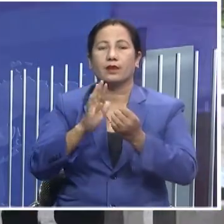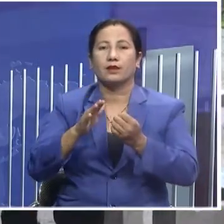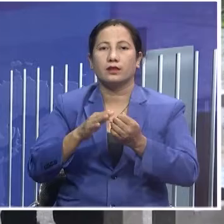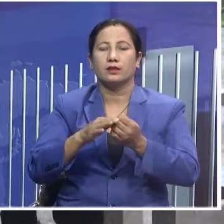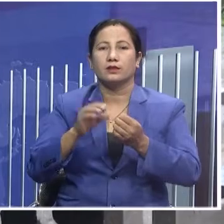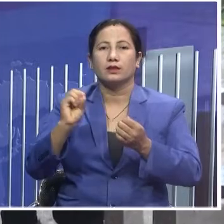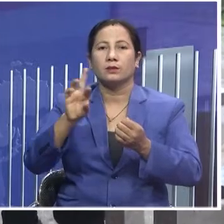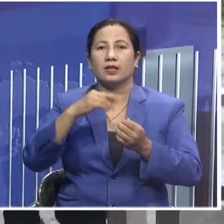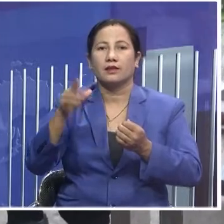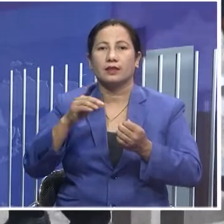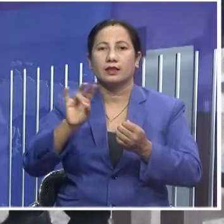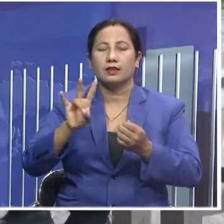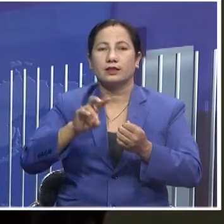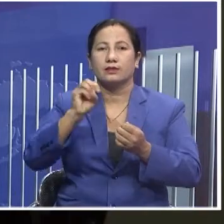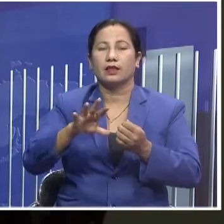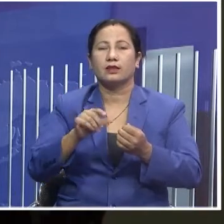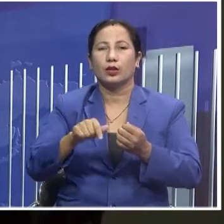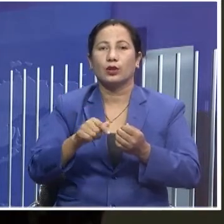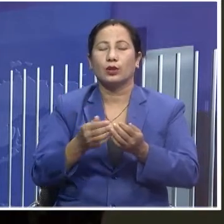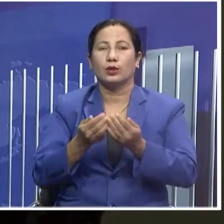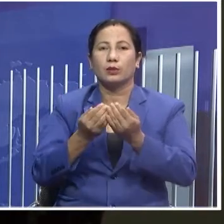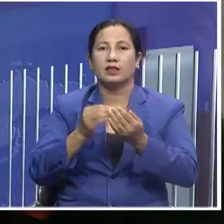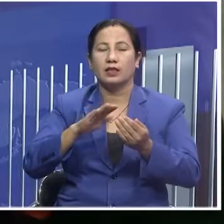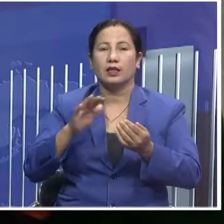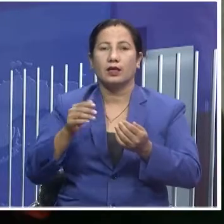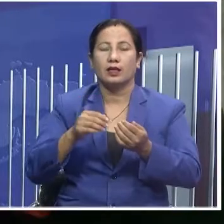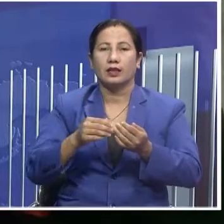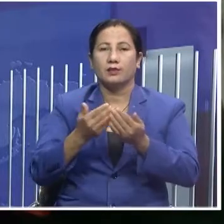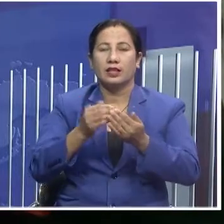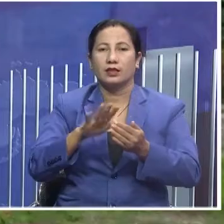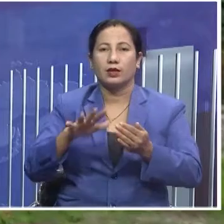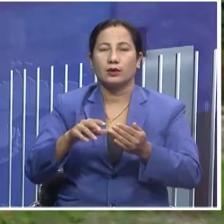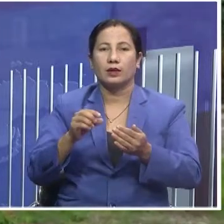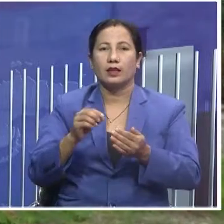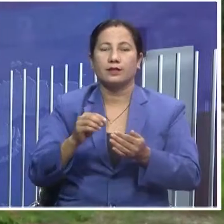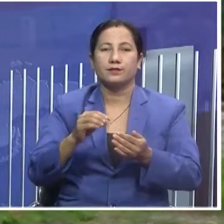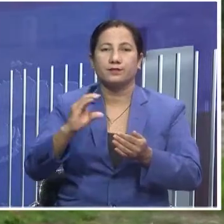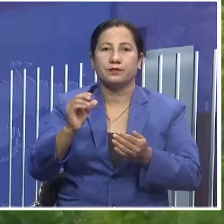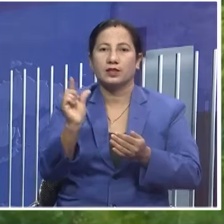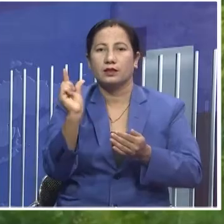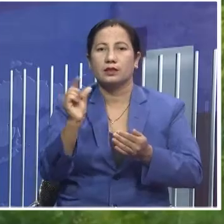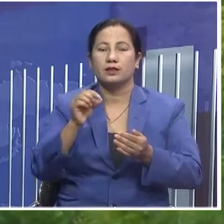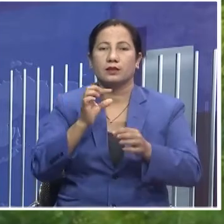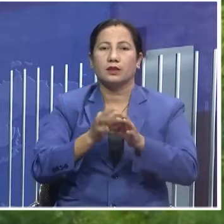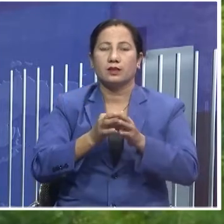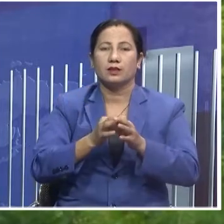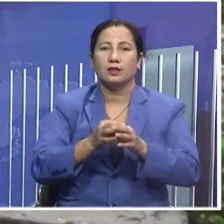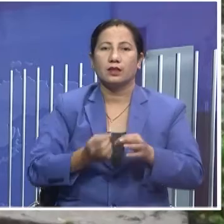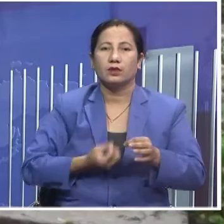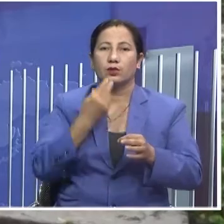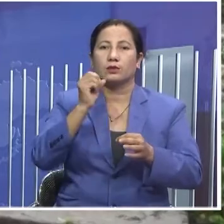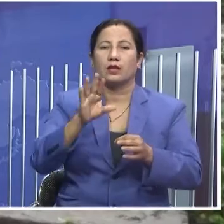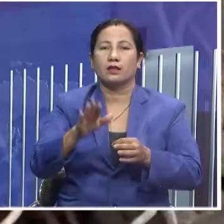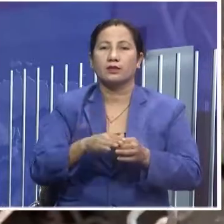प्राविधिक शिक्षा प्रदान गर्ने यो विद्यालयले बिना ब्याज विद्यार्थीहरूलाई ऋण दिएर व्यावसायिक बनाउन प्रेरणा दिने गरेको